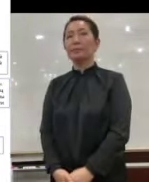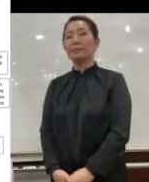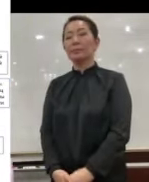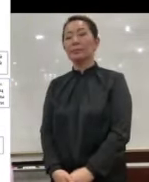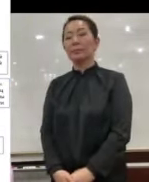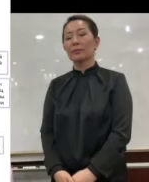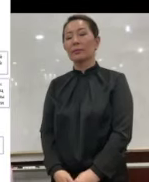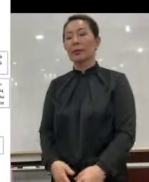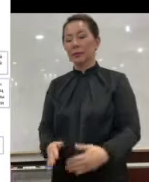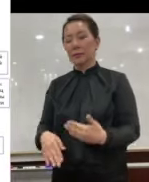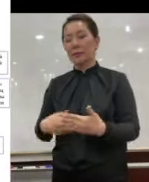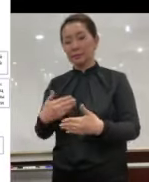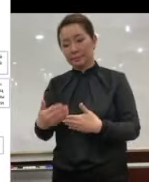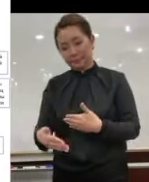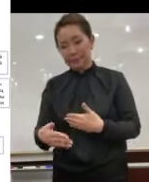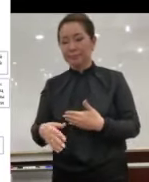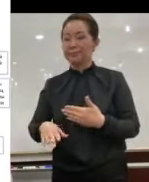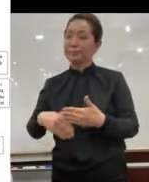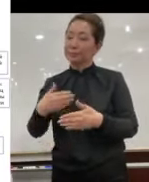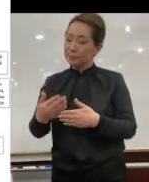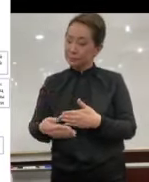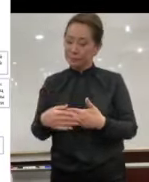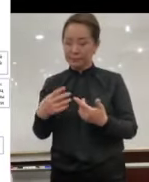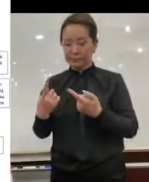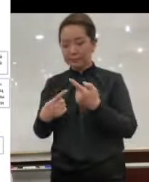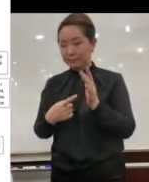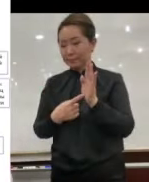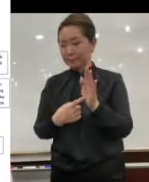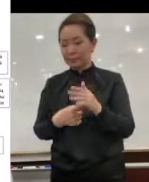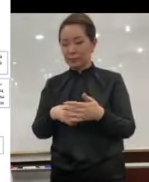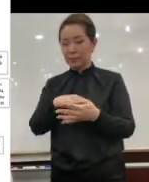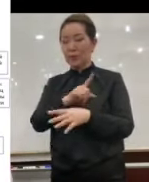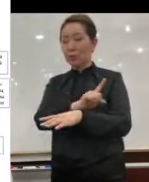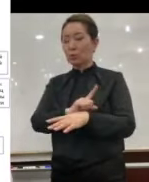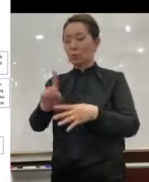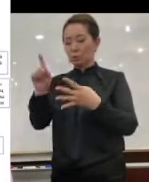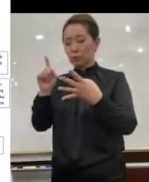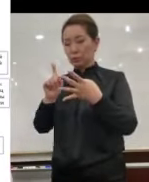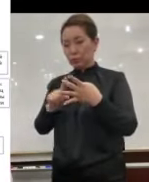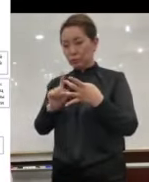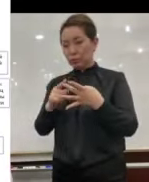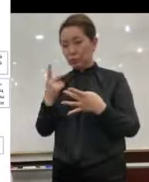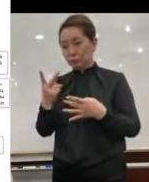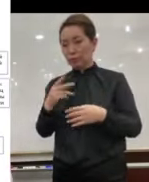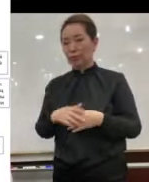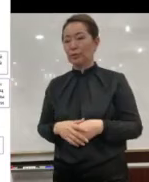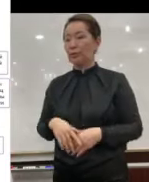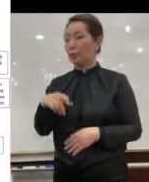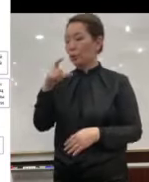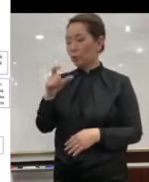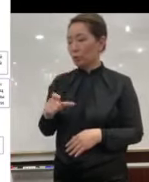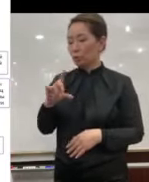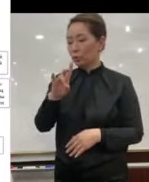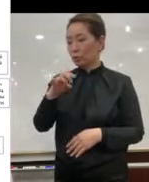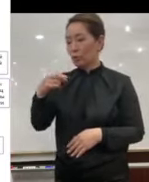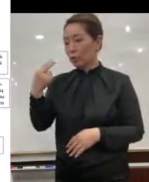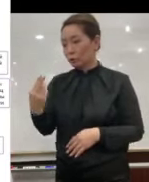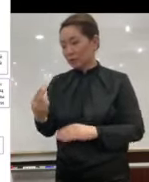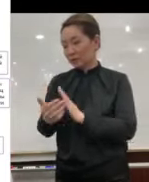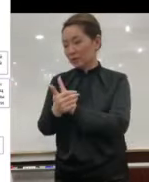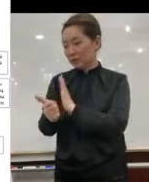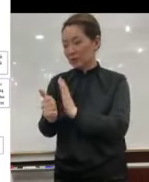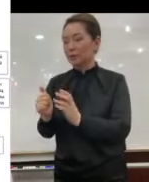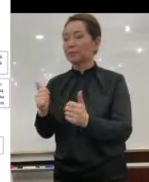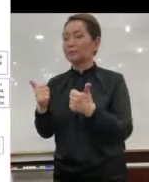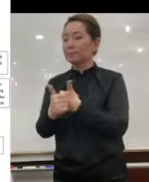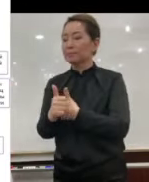За тэгээд дараагийнхан яриараа оръё. Энэ маань болохоор үрдэг 2 байгаа. Хүний нөөцийн чадвархийг бэхжүүлэх гэж.